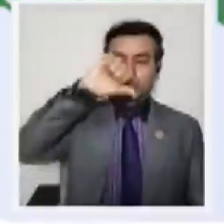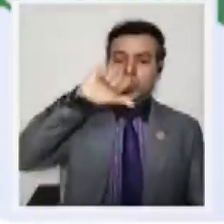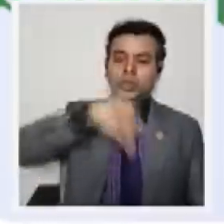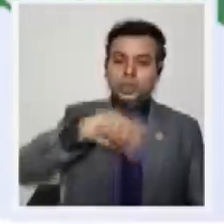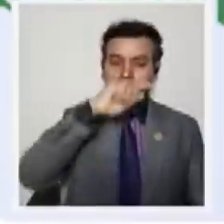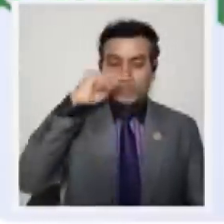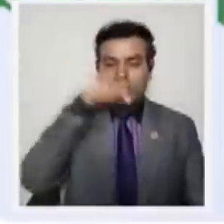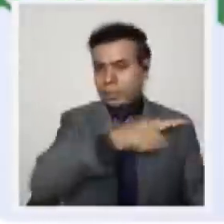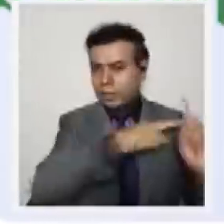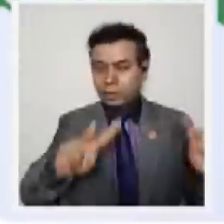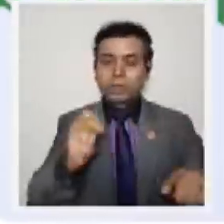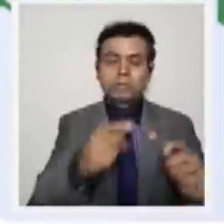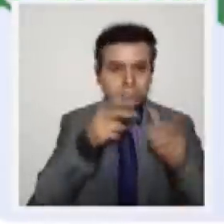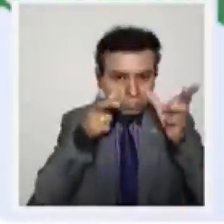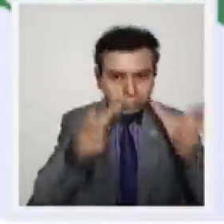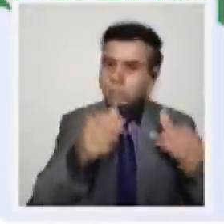পর্যন্ত কোয়ারেন্টাইনে